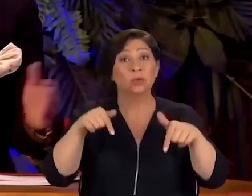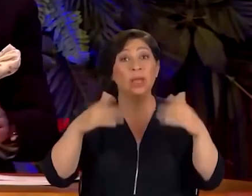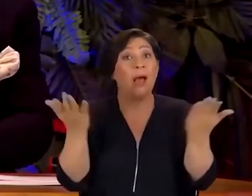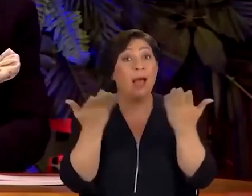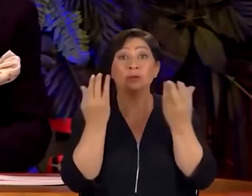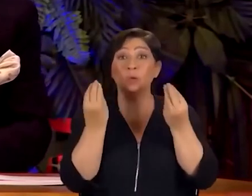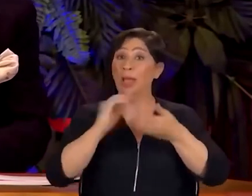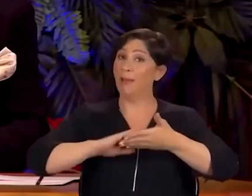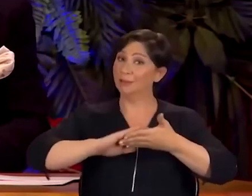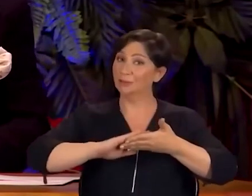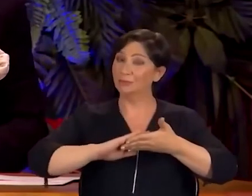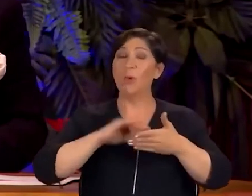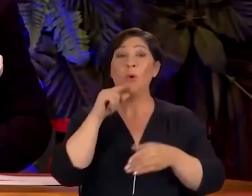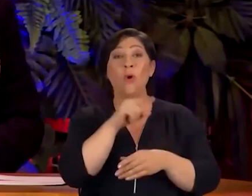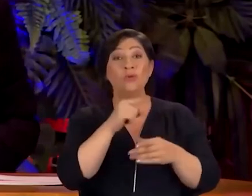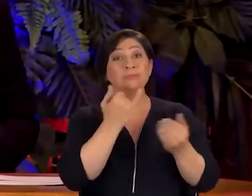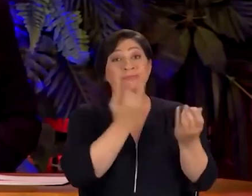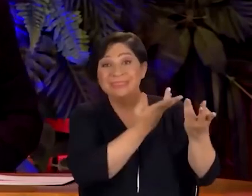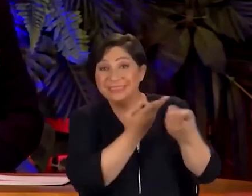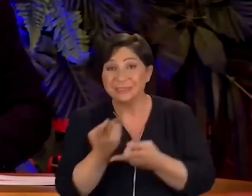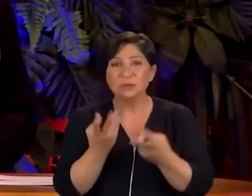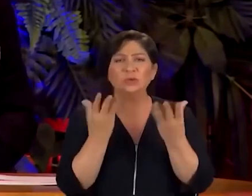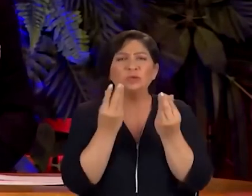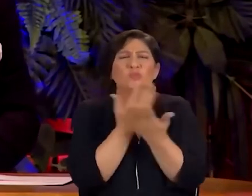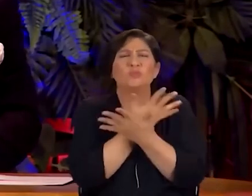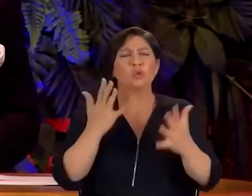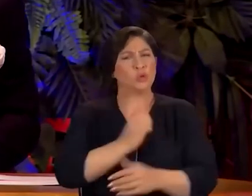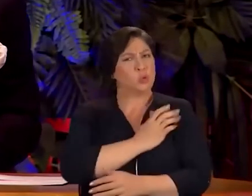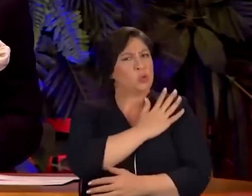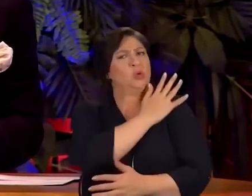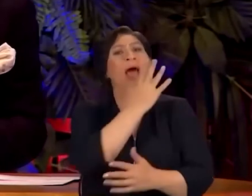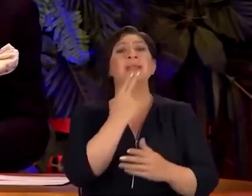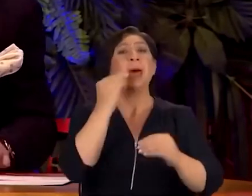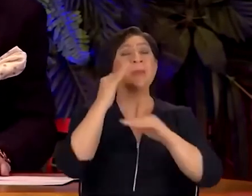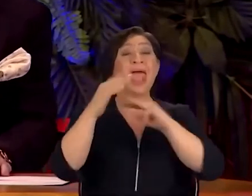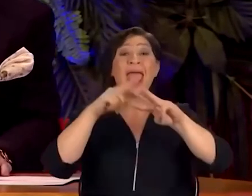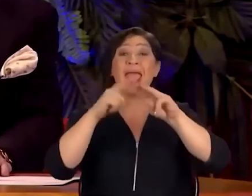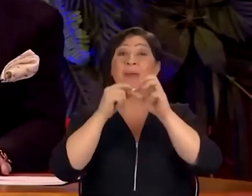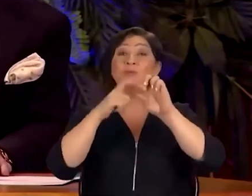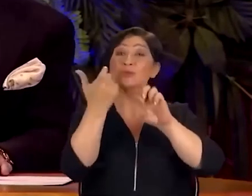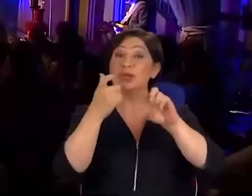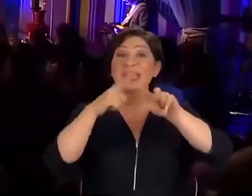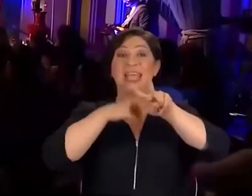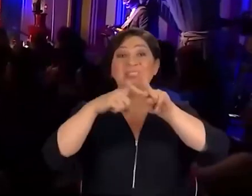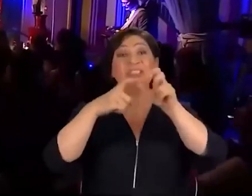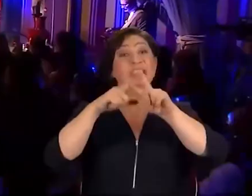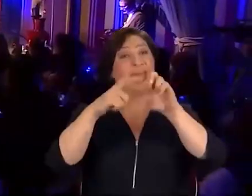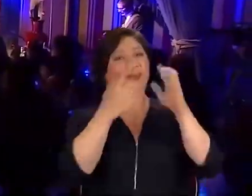hala çok iyi arkadaşım ve onu ağırlamaktan dolayı büyük gurur duyuyorum. Hanımlar beyler, Ebru Yaşar!